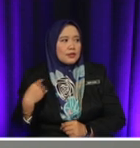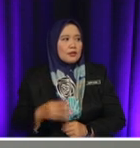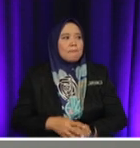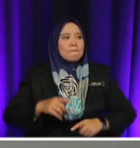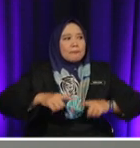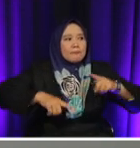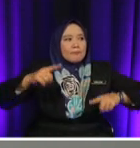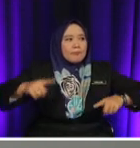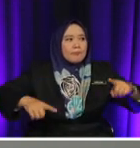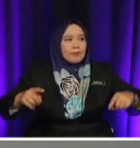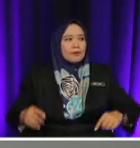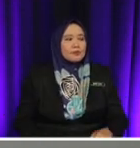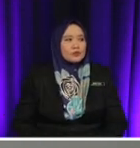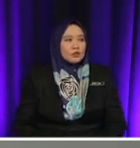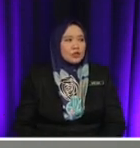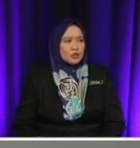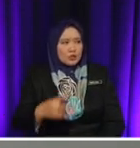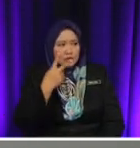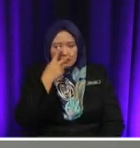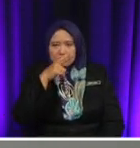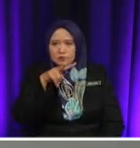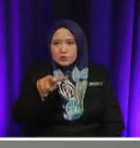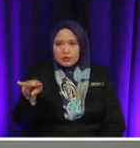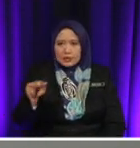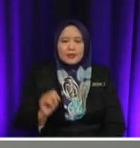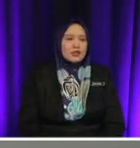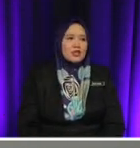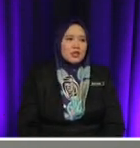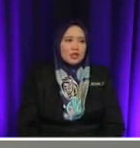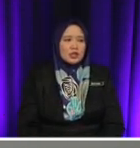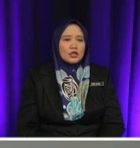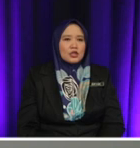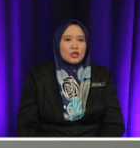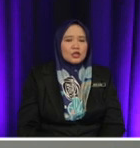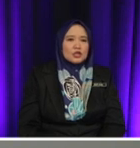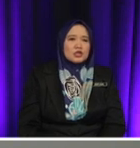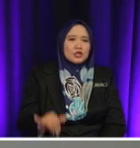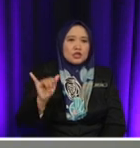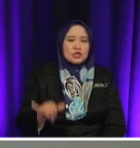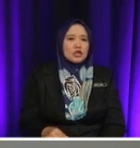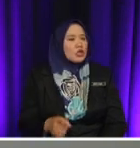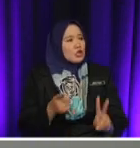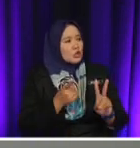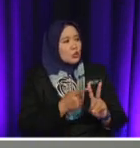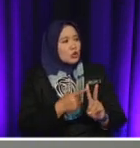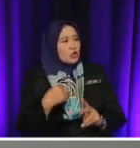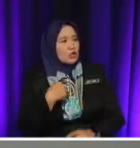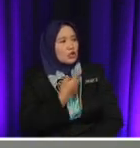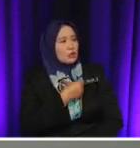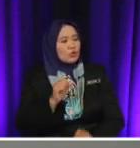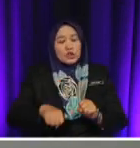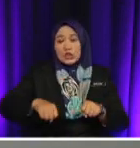daun atau kita kenali sebagai faktor yang diperhatikan Oke Okey so Yang kedua kita boleh dapat daripada gambar